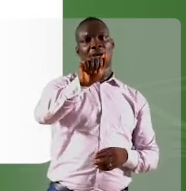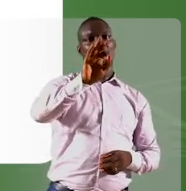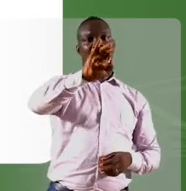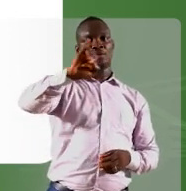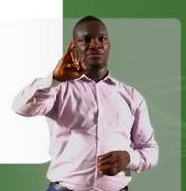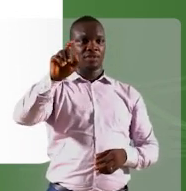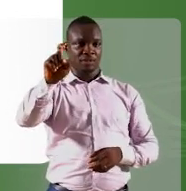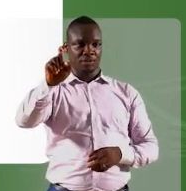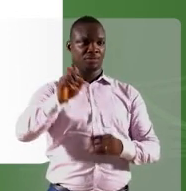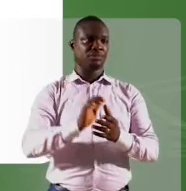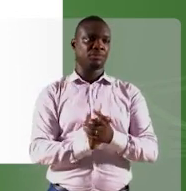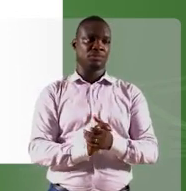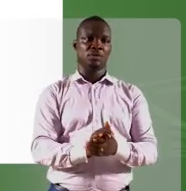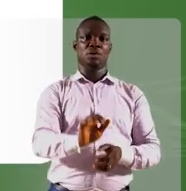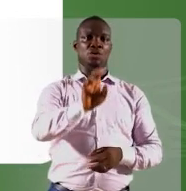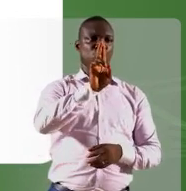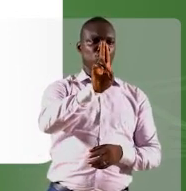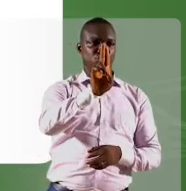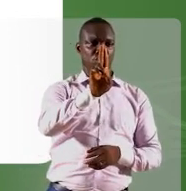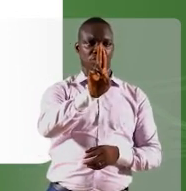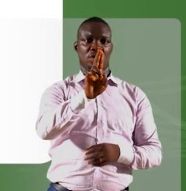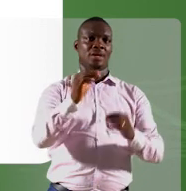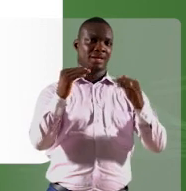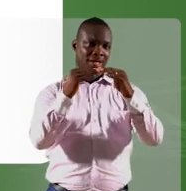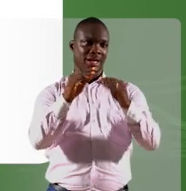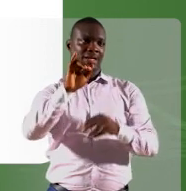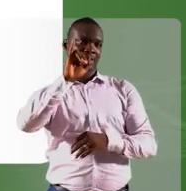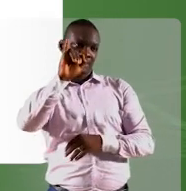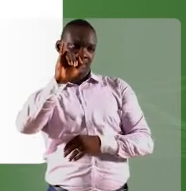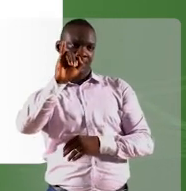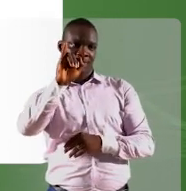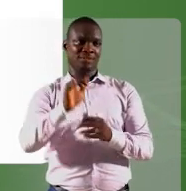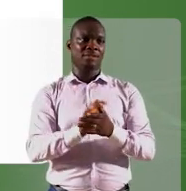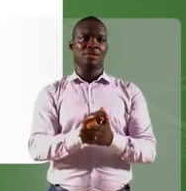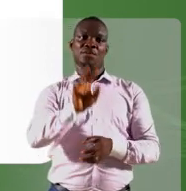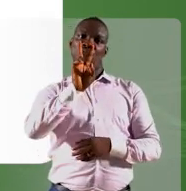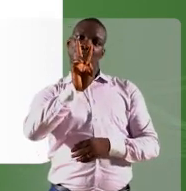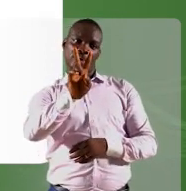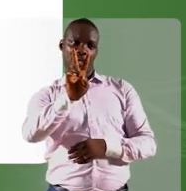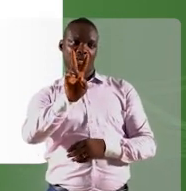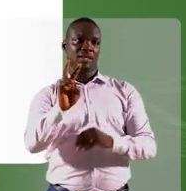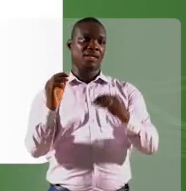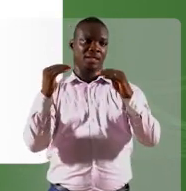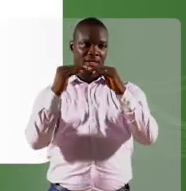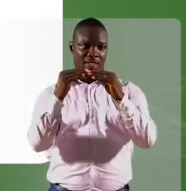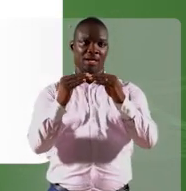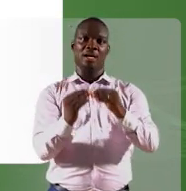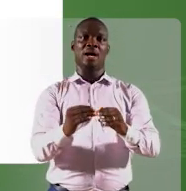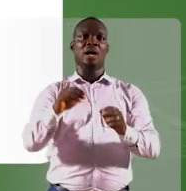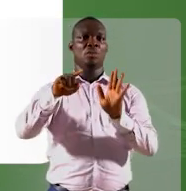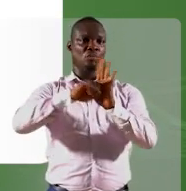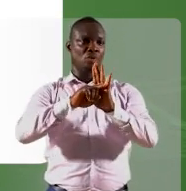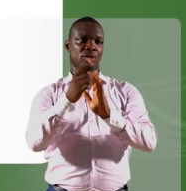respectives. Petit u égale à i, petit v égale à moins